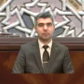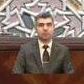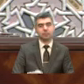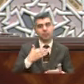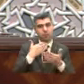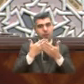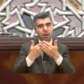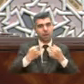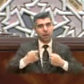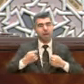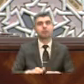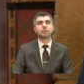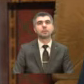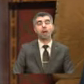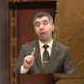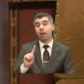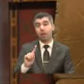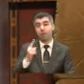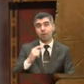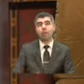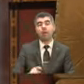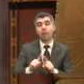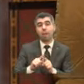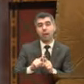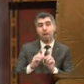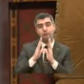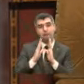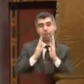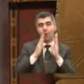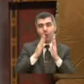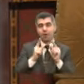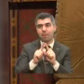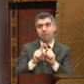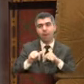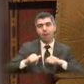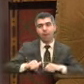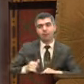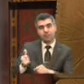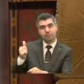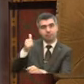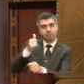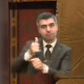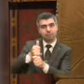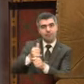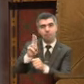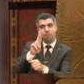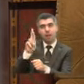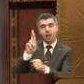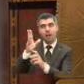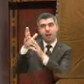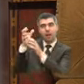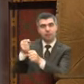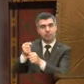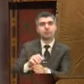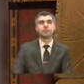شكراً السيد الرئيس. أولاً نهنئكم السيد الوزير بالثقة المولوية التي حظيتم بها من طرف صاحب الجلالة الملك محمد